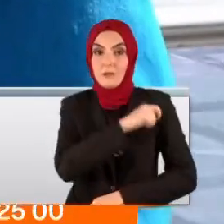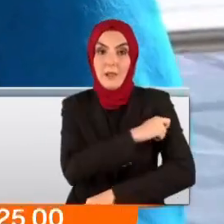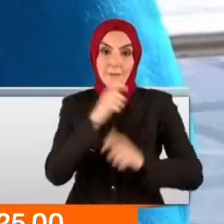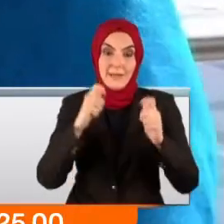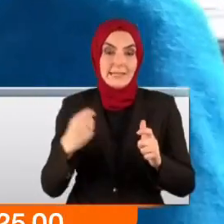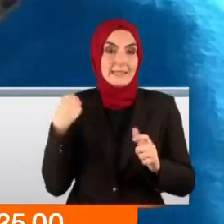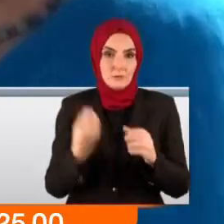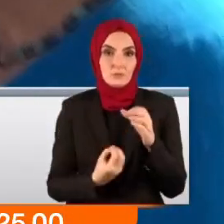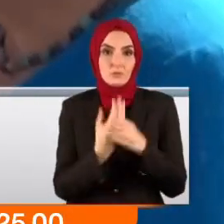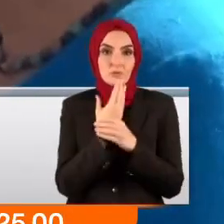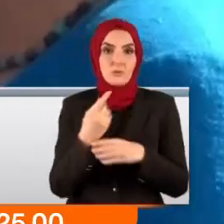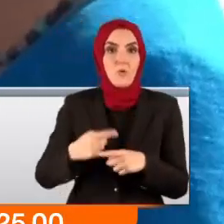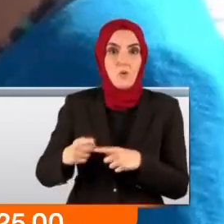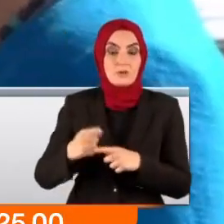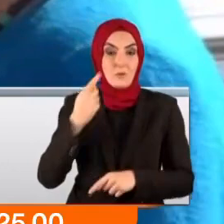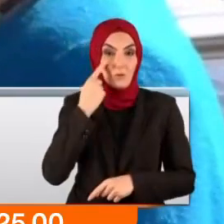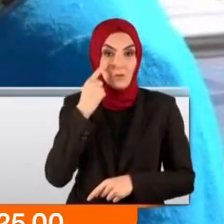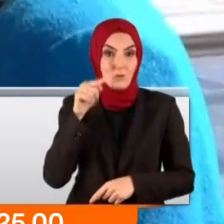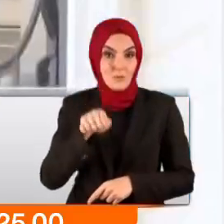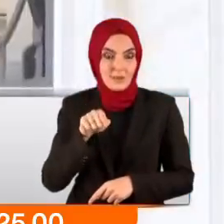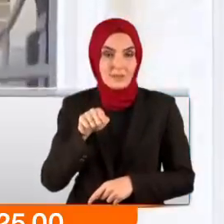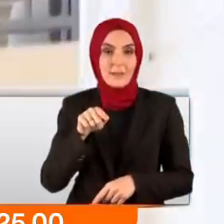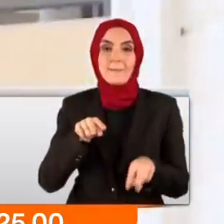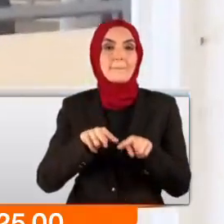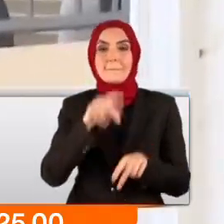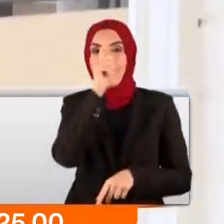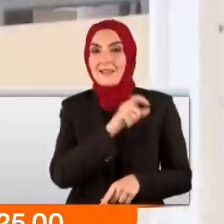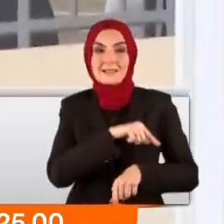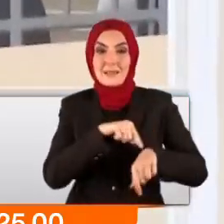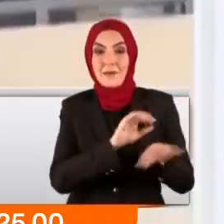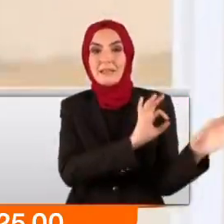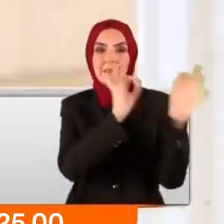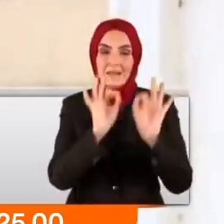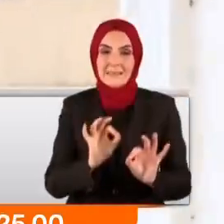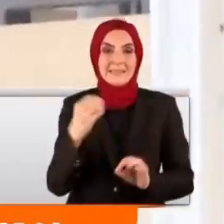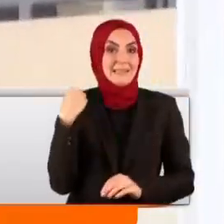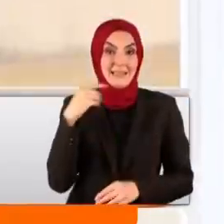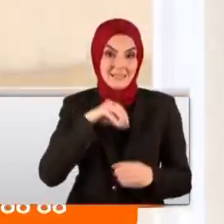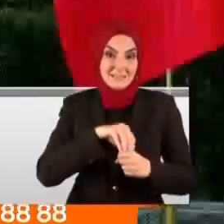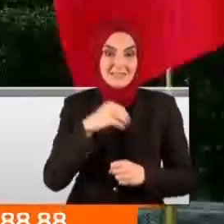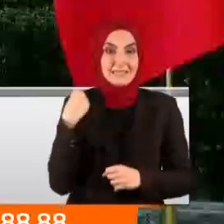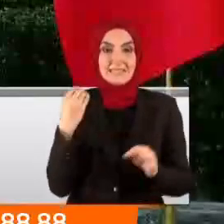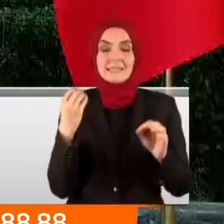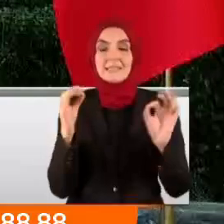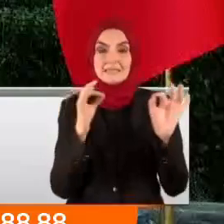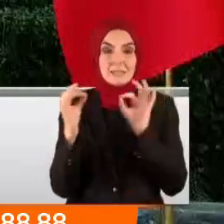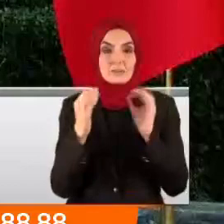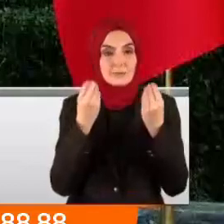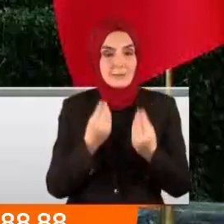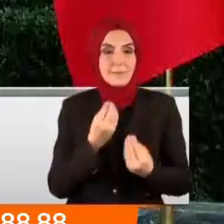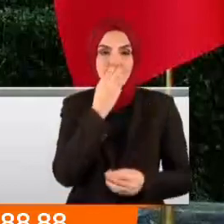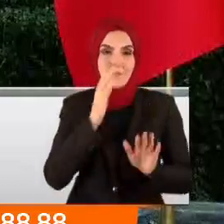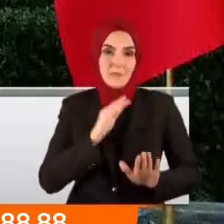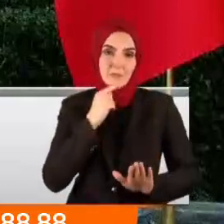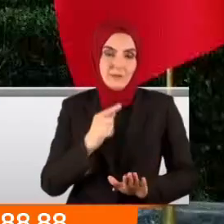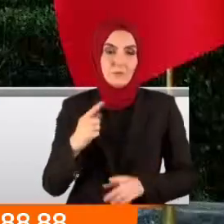kurulacak koalisyon hükümetiyle de Merkel döneminde olduğu gibi iyi ilişkiler beklediğini söyledi ve ekledi. Koalisyon hükümetleri de